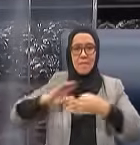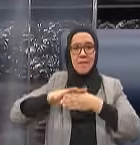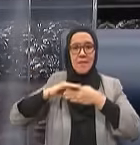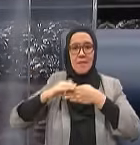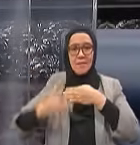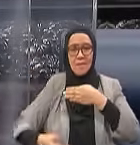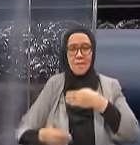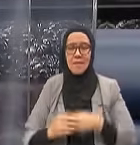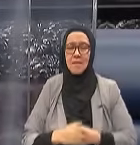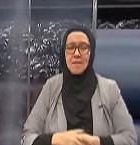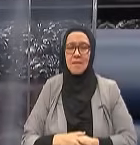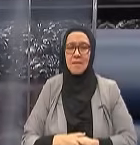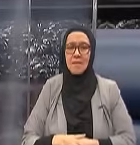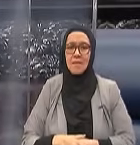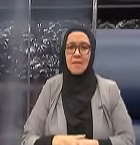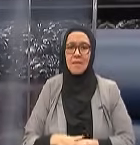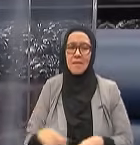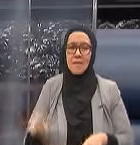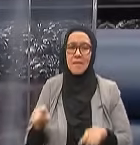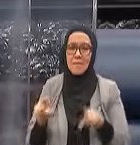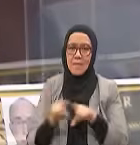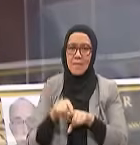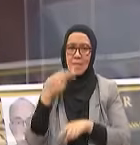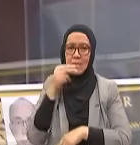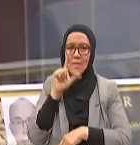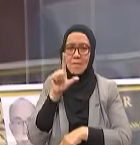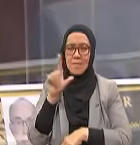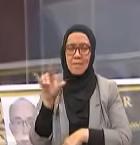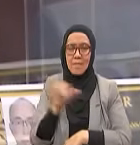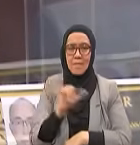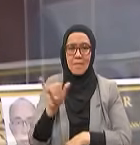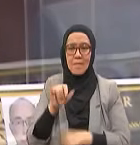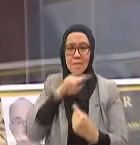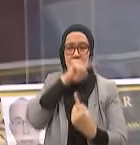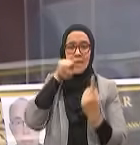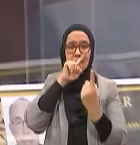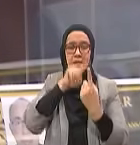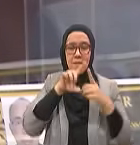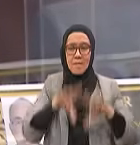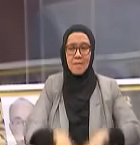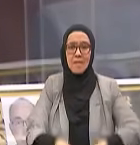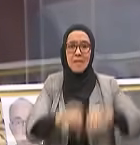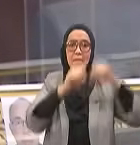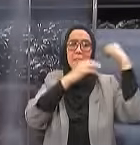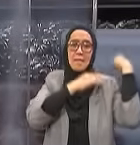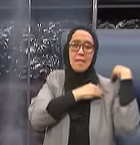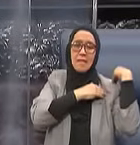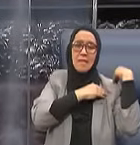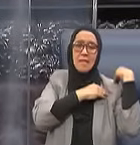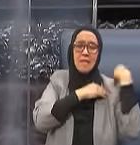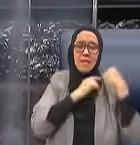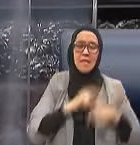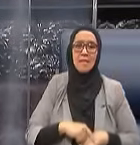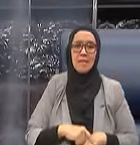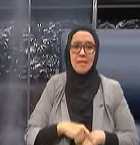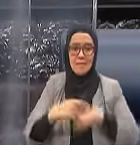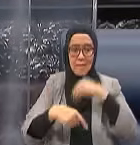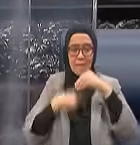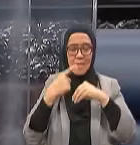saja mengambil tugasnya menjaga Tapi hal-hal m63